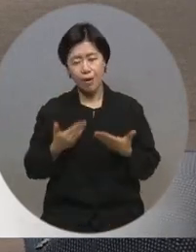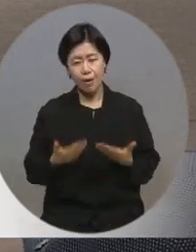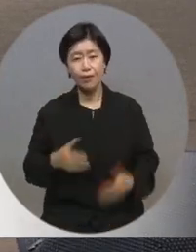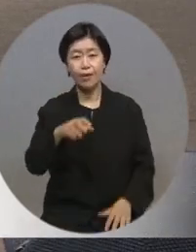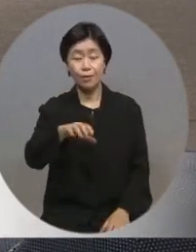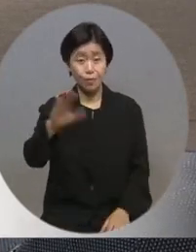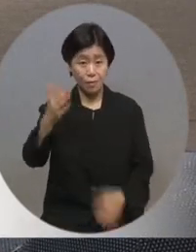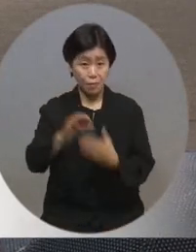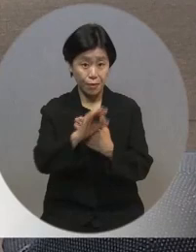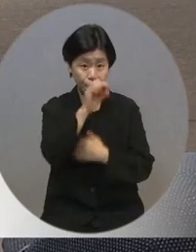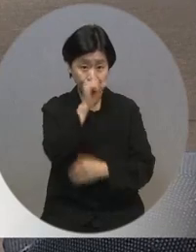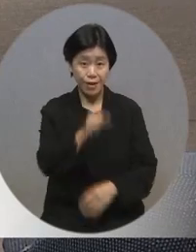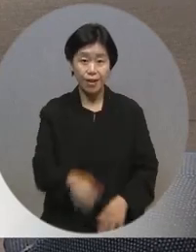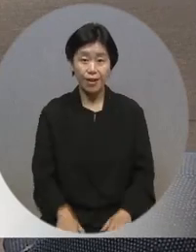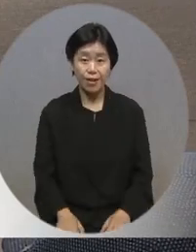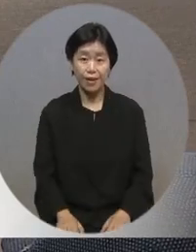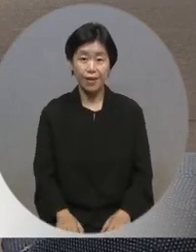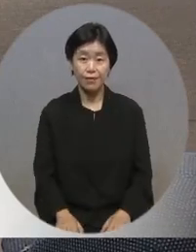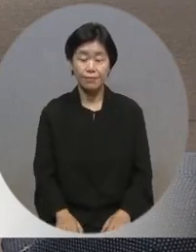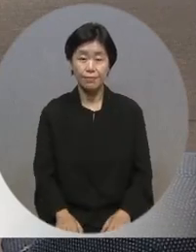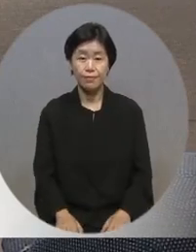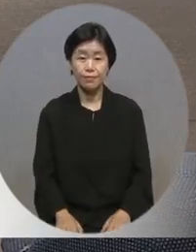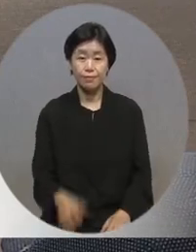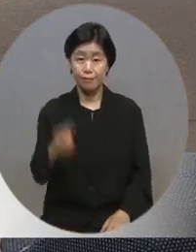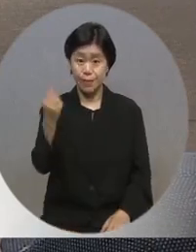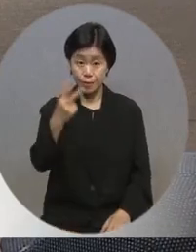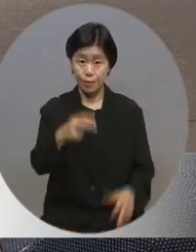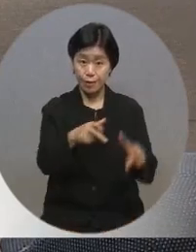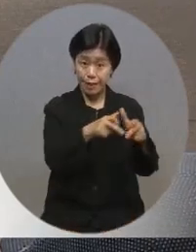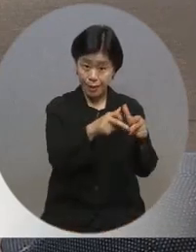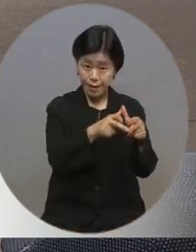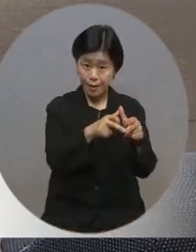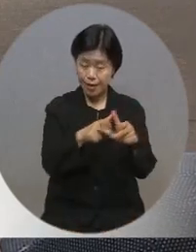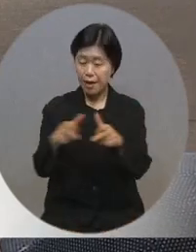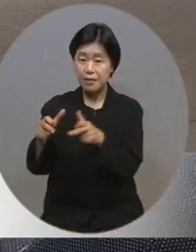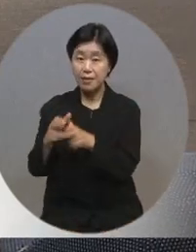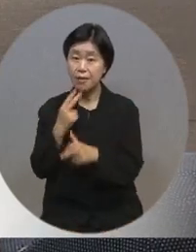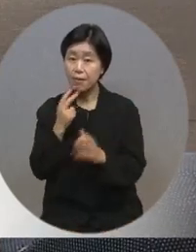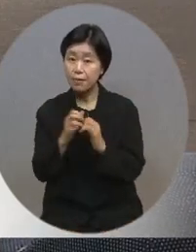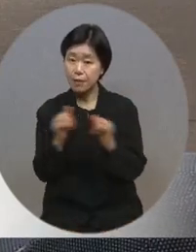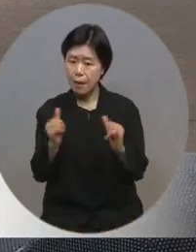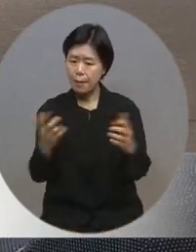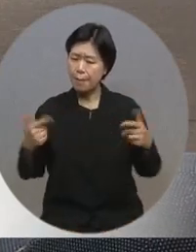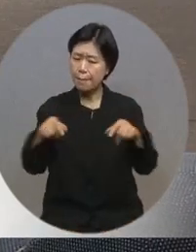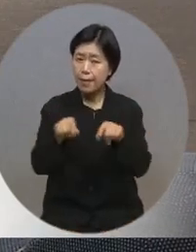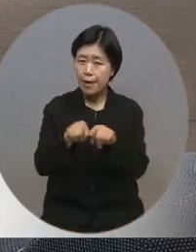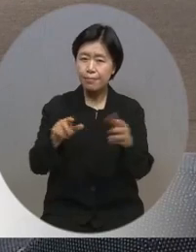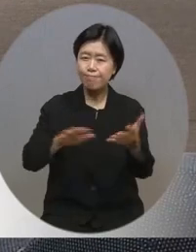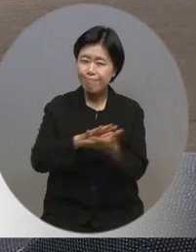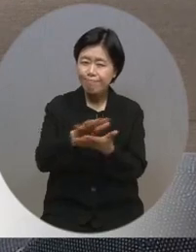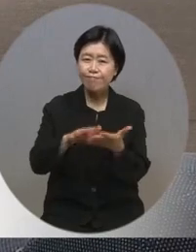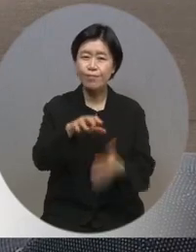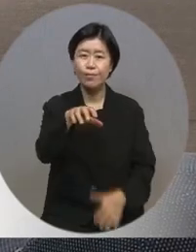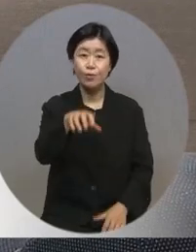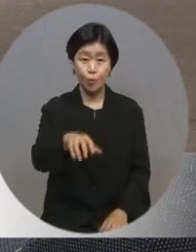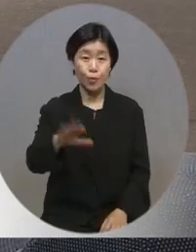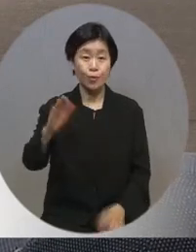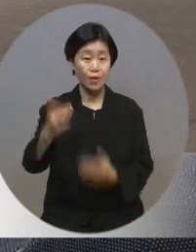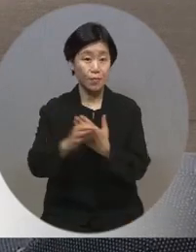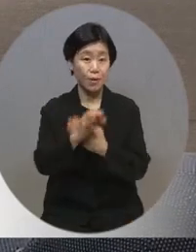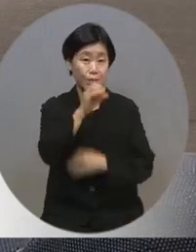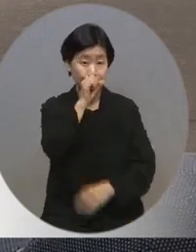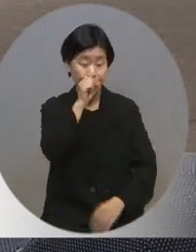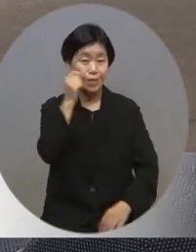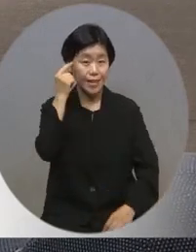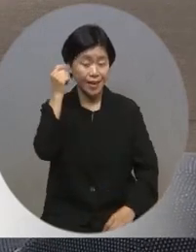또 진짜 이 어떻게 뭐 그 장애인과 비장애인이 같이 어우러지는 그런 공간으로 거듭